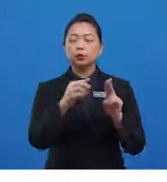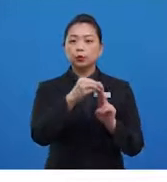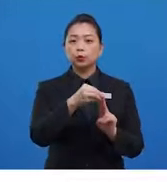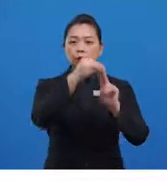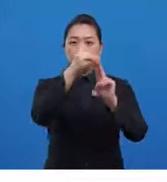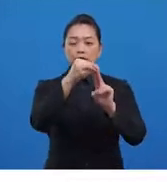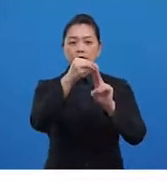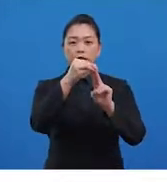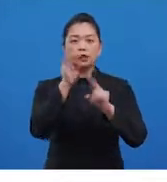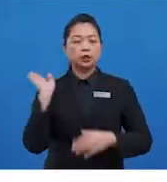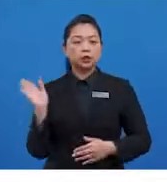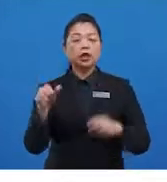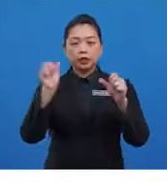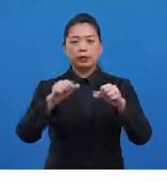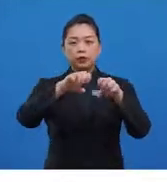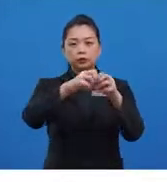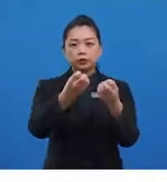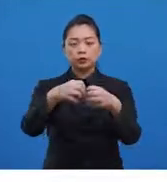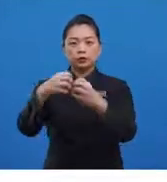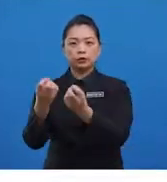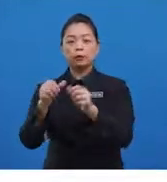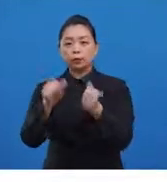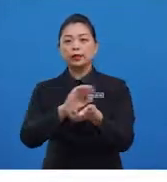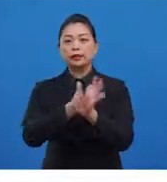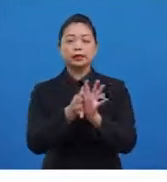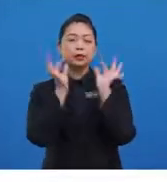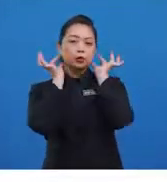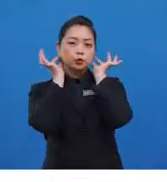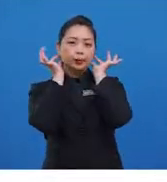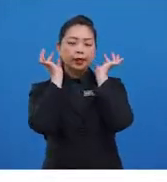juga boleh diceraikan menjadi sepasang subang,